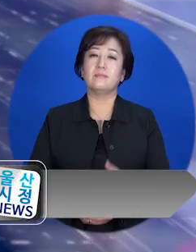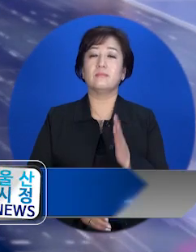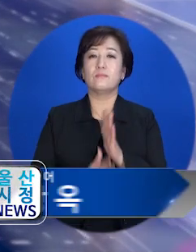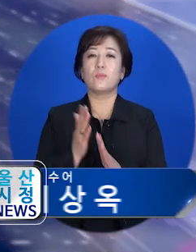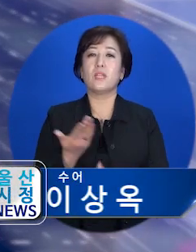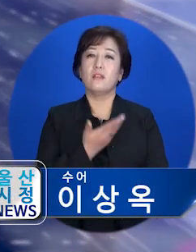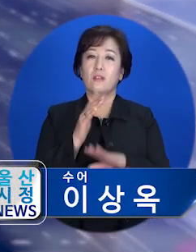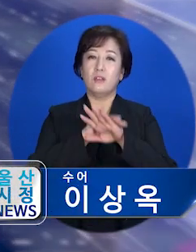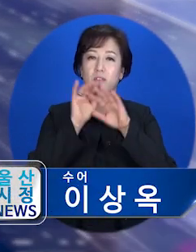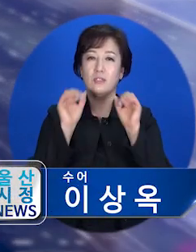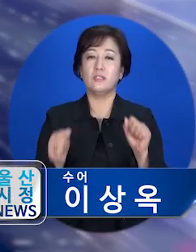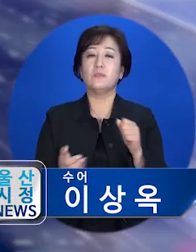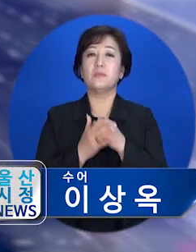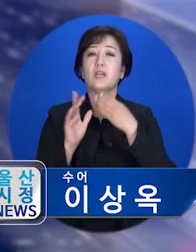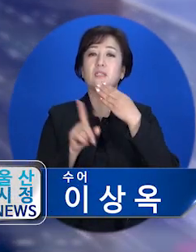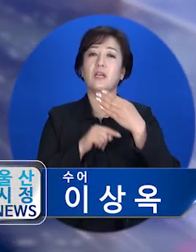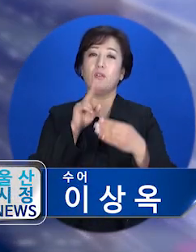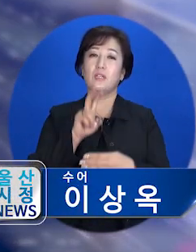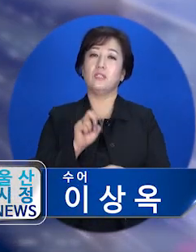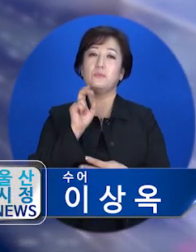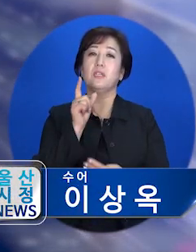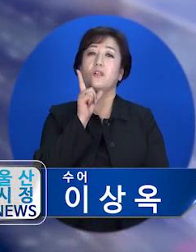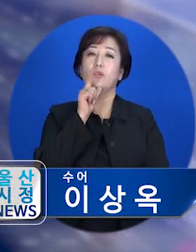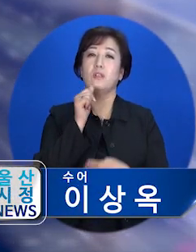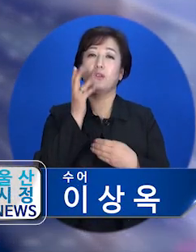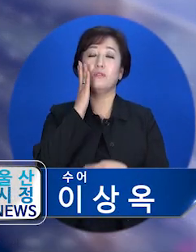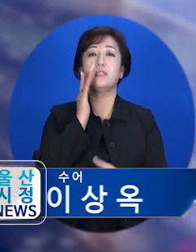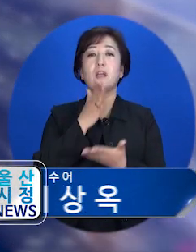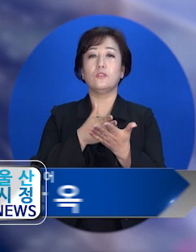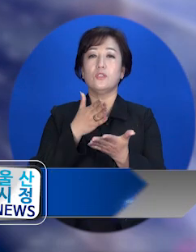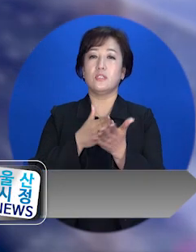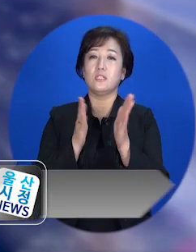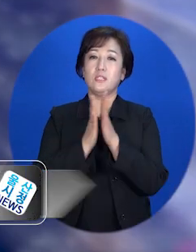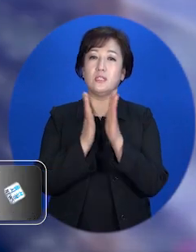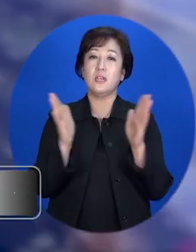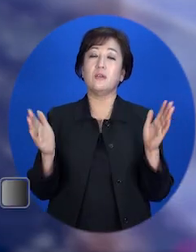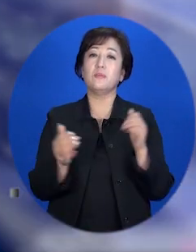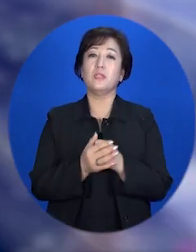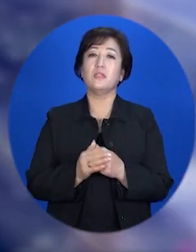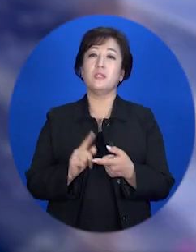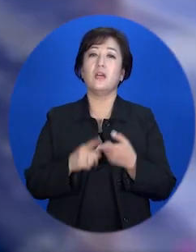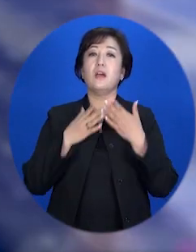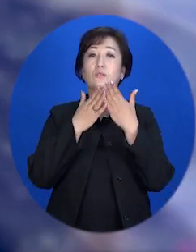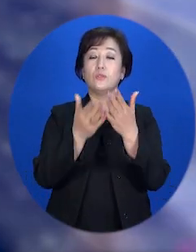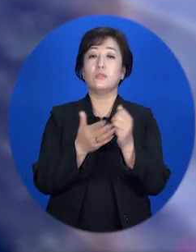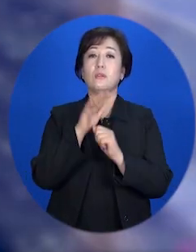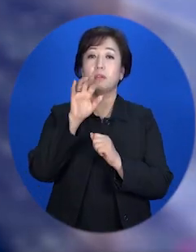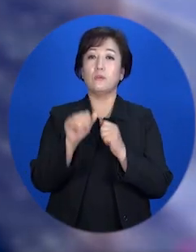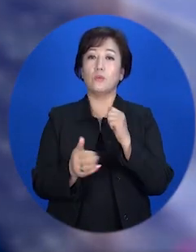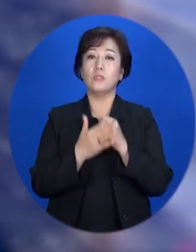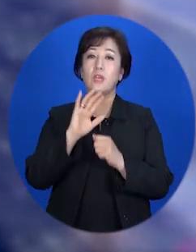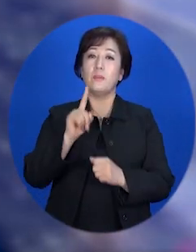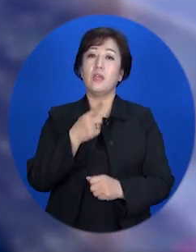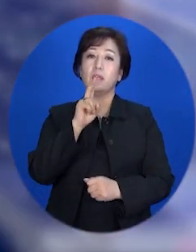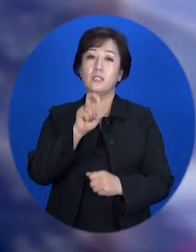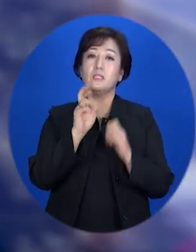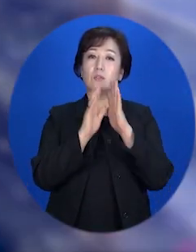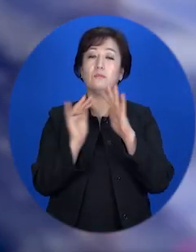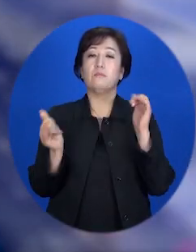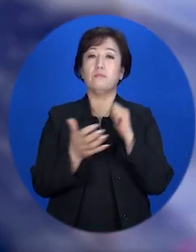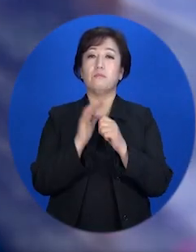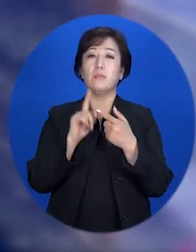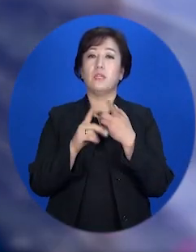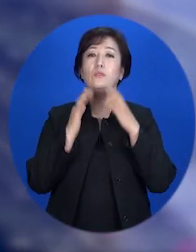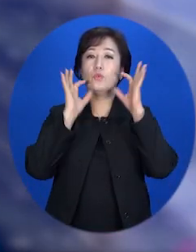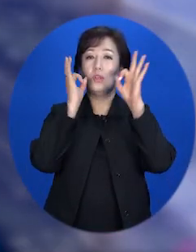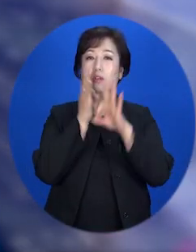시민 여러분 안녕하십니까? 4월 20일 월요일 울산시정 뉴스입니다. 조선업이 120만 울산 시민들의 노력으로